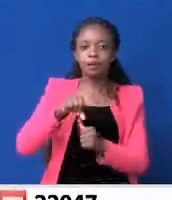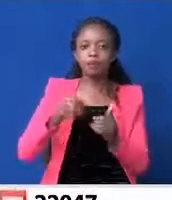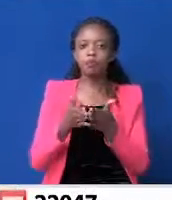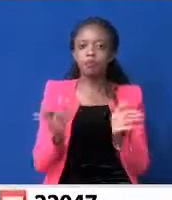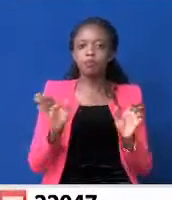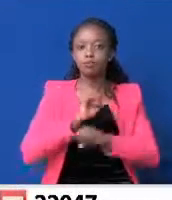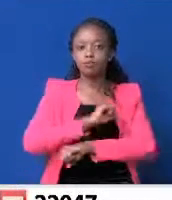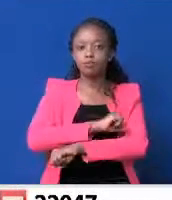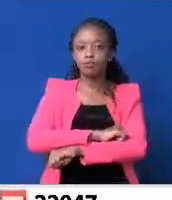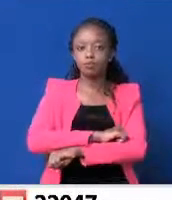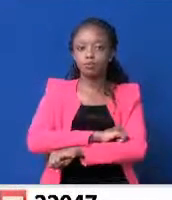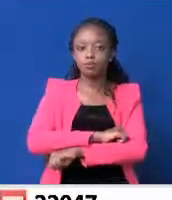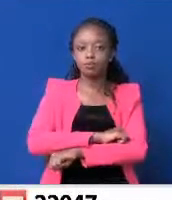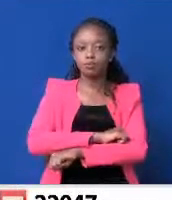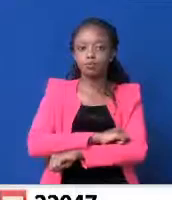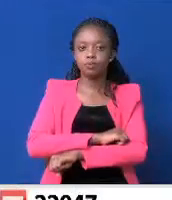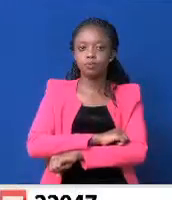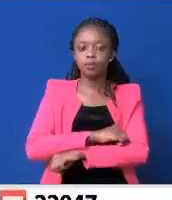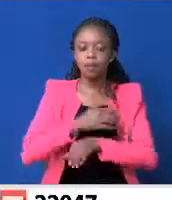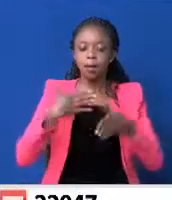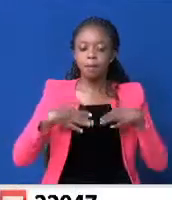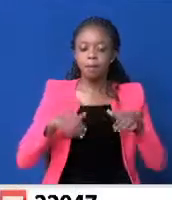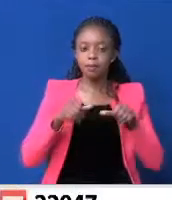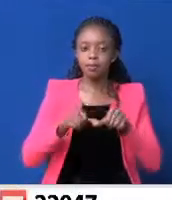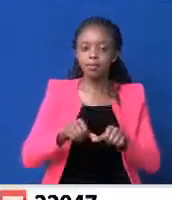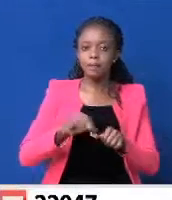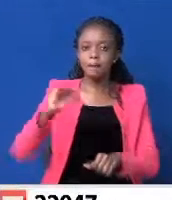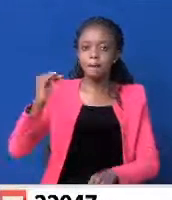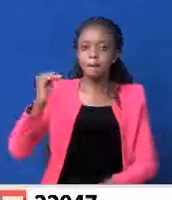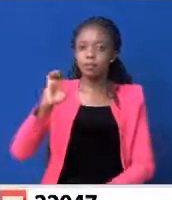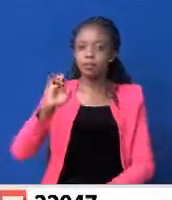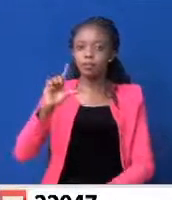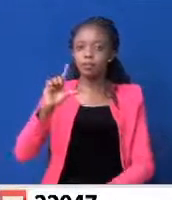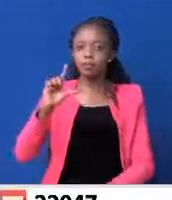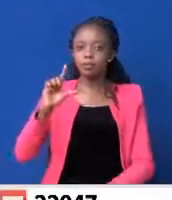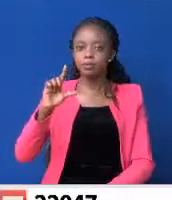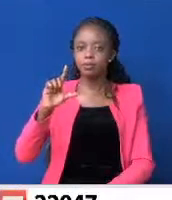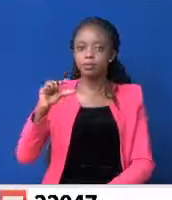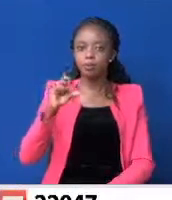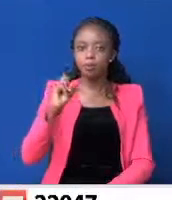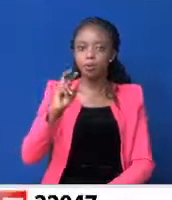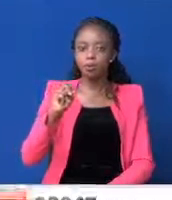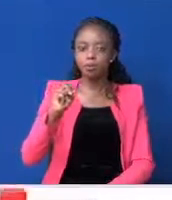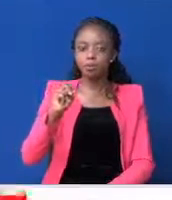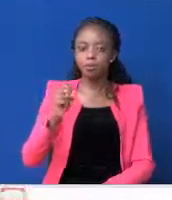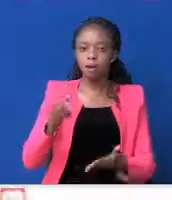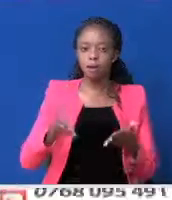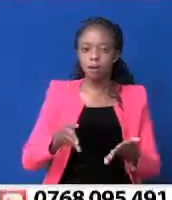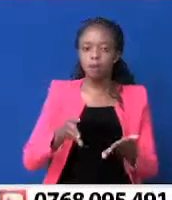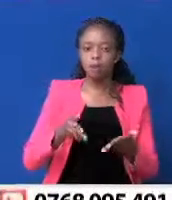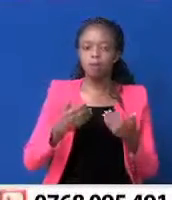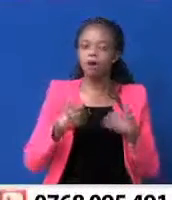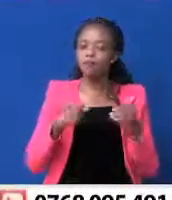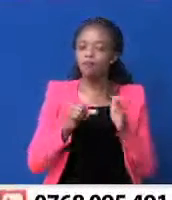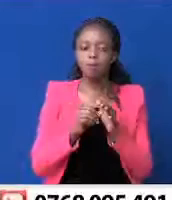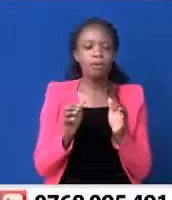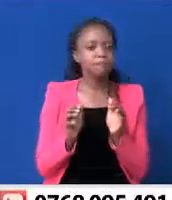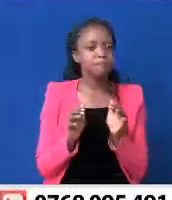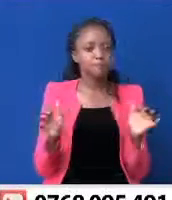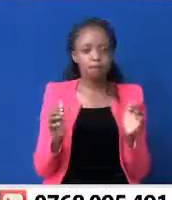shule. Sisi wakaji wa mlima Elgon, aswa Cheptais, tuko na shida mingi